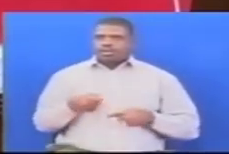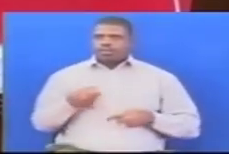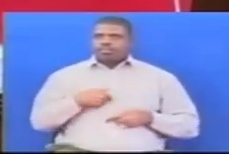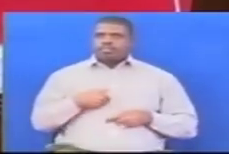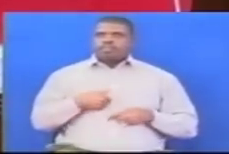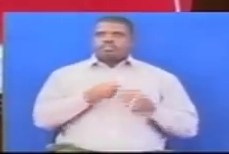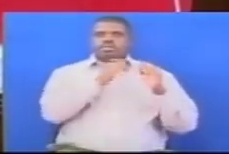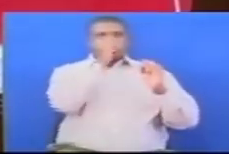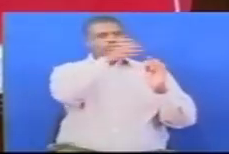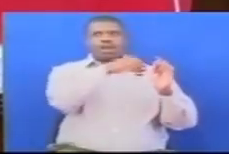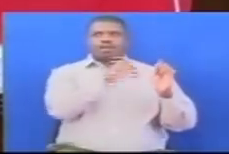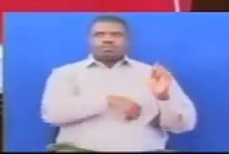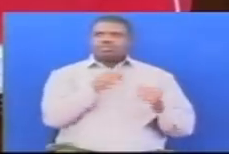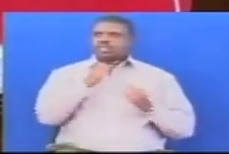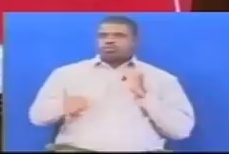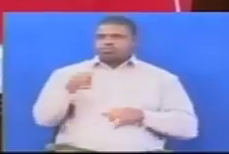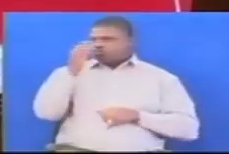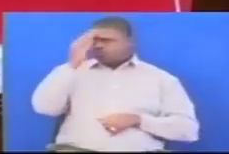sanamu sikose kujua.